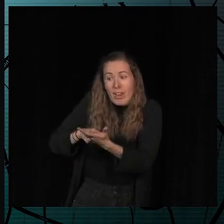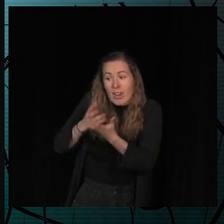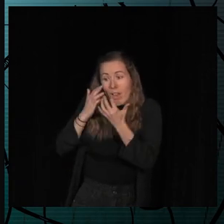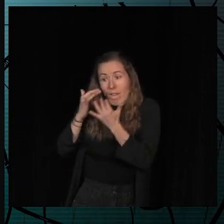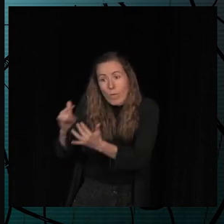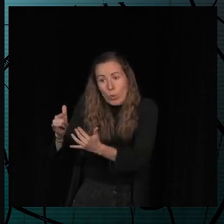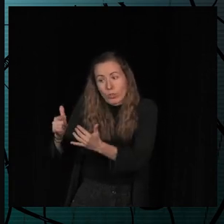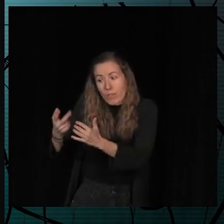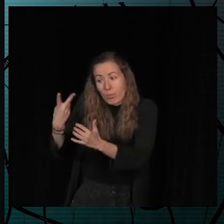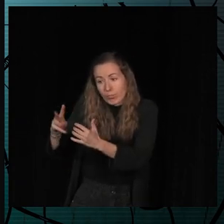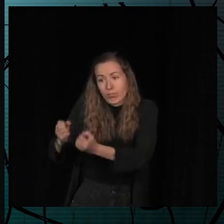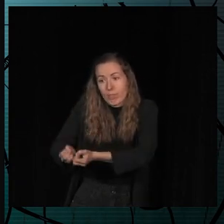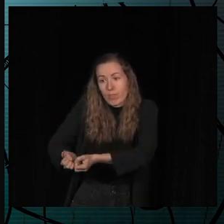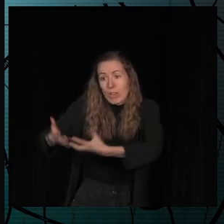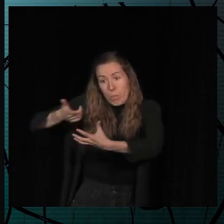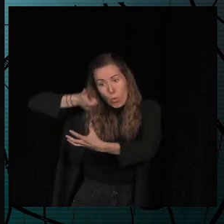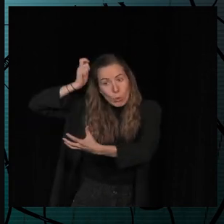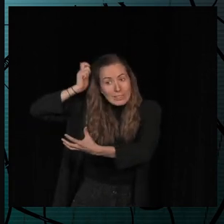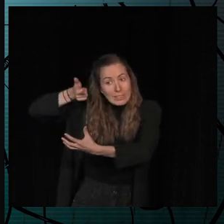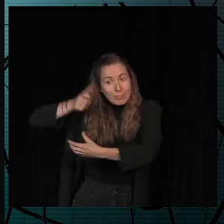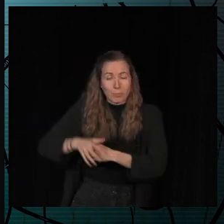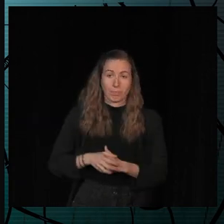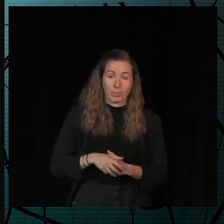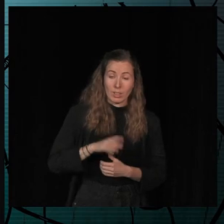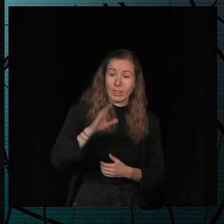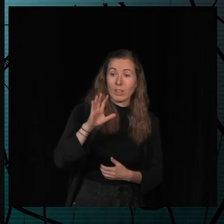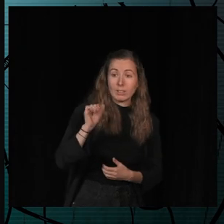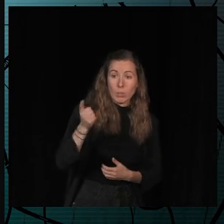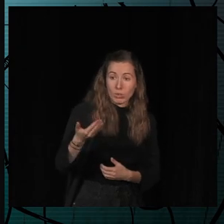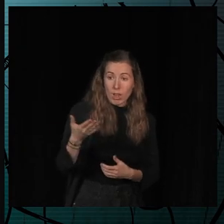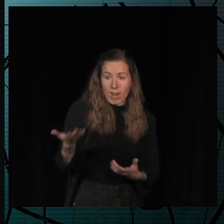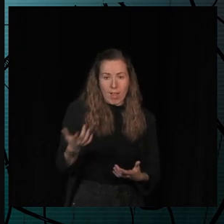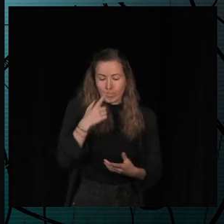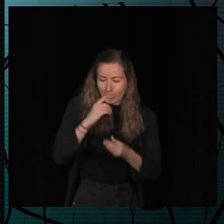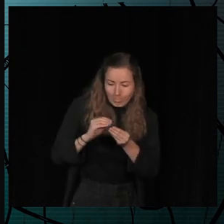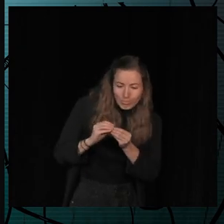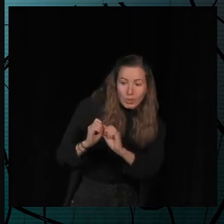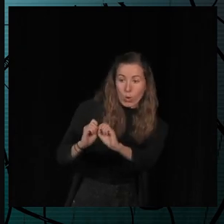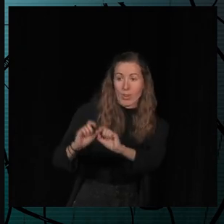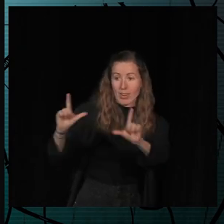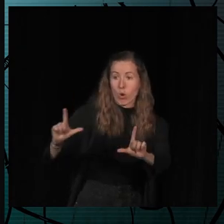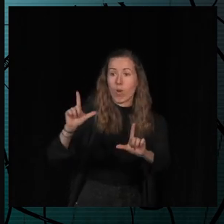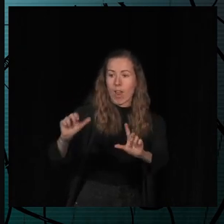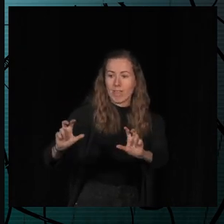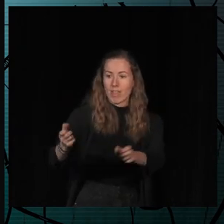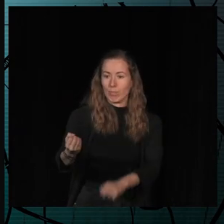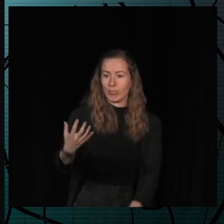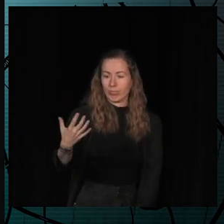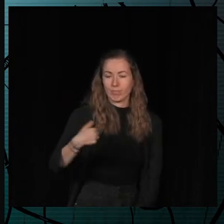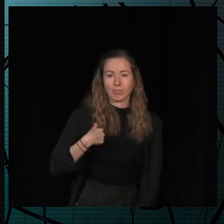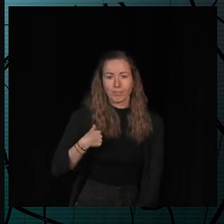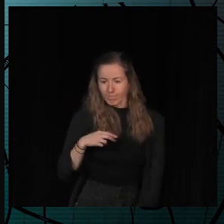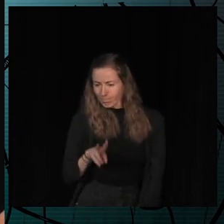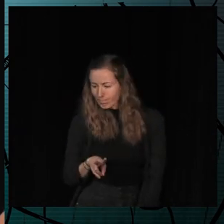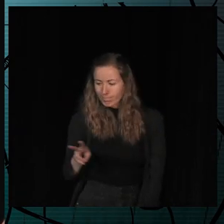cognitifs donc la question c'est qu'est-ce qu'on fait avec cet écran qui est allumé sur le fait que en effet un moment on voit